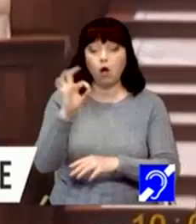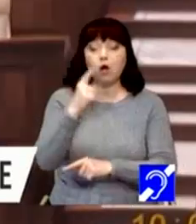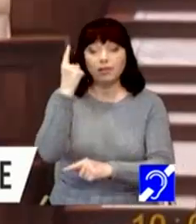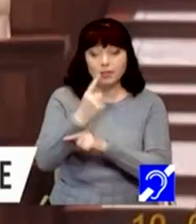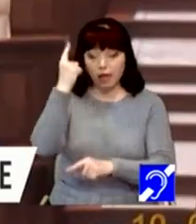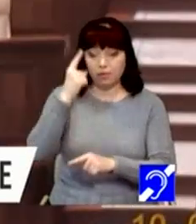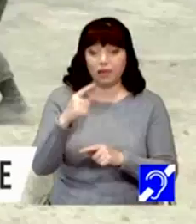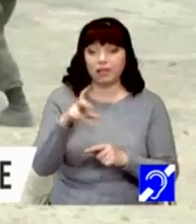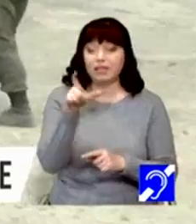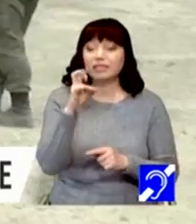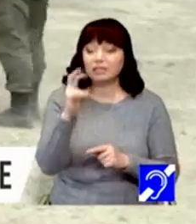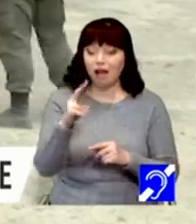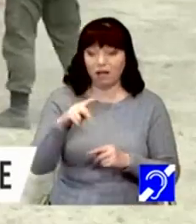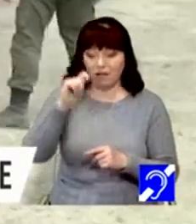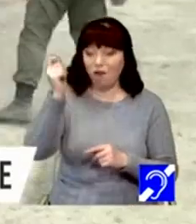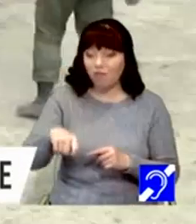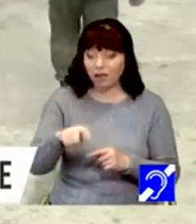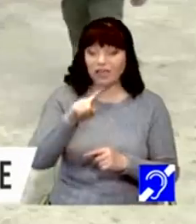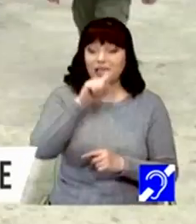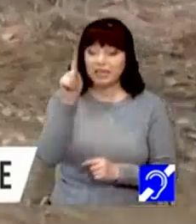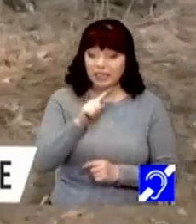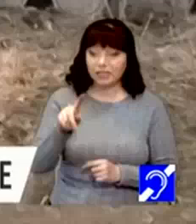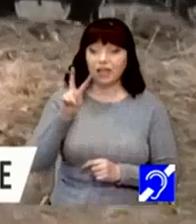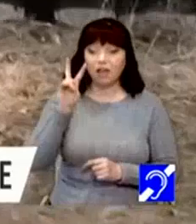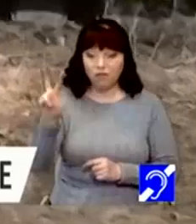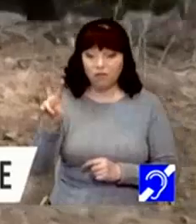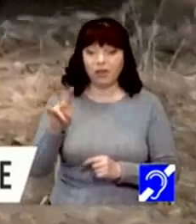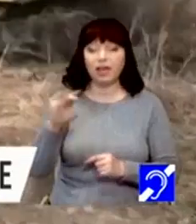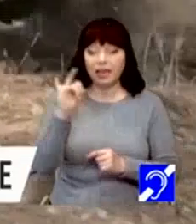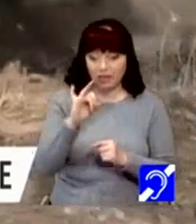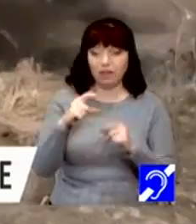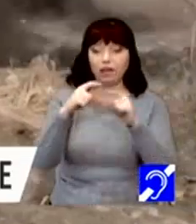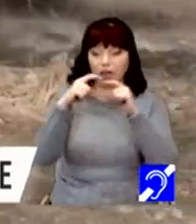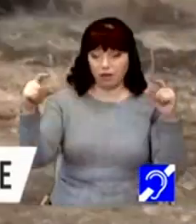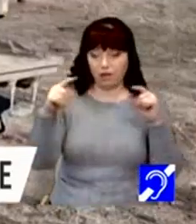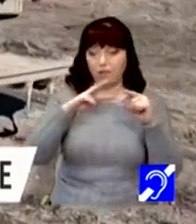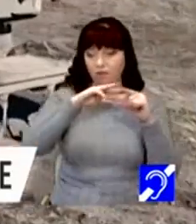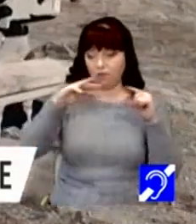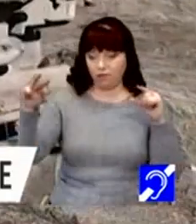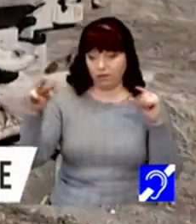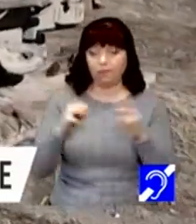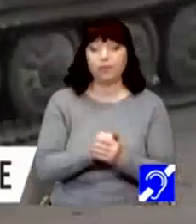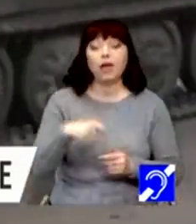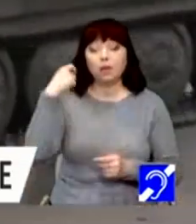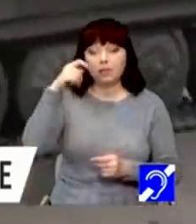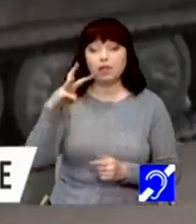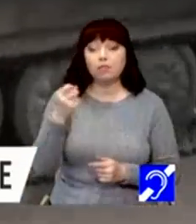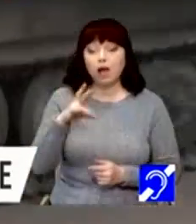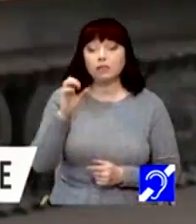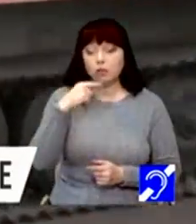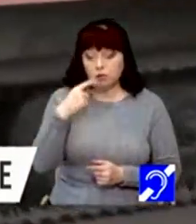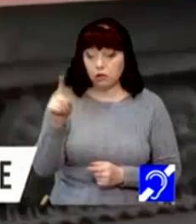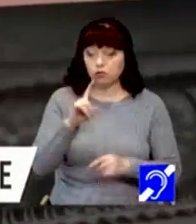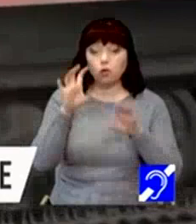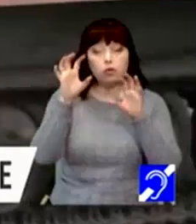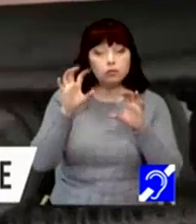simbolurile care reprezintă Războiul printre care litere Lisette și vei dar și panglica Sfântul Gheorghe președintele mai unde a precizat atunci